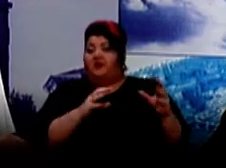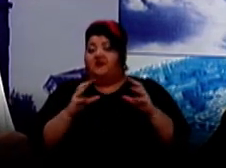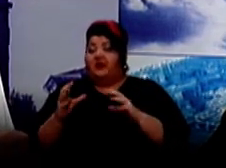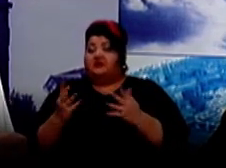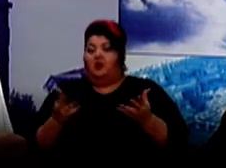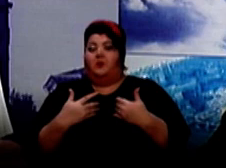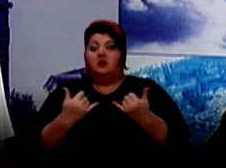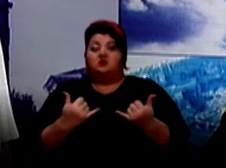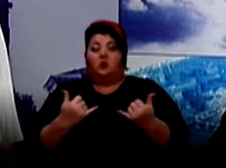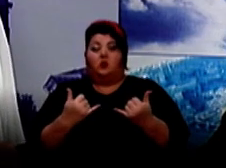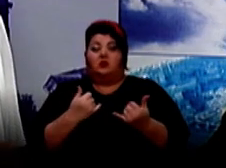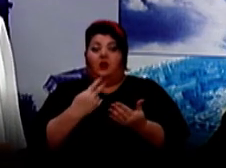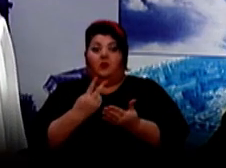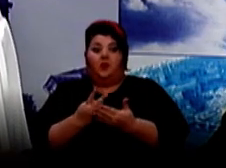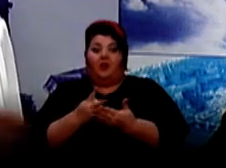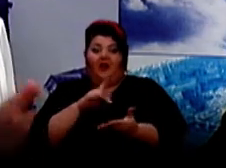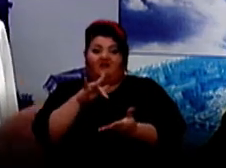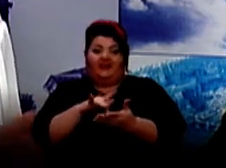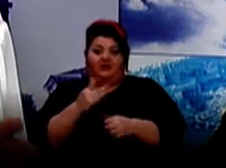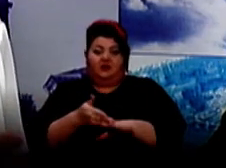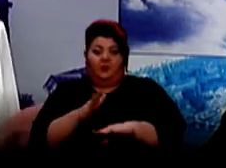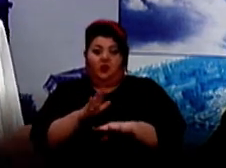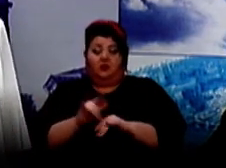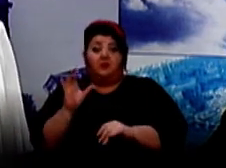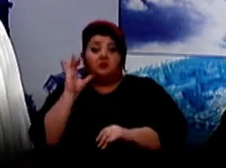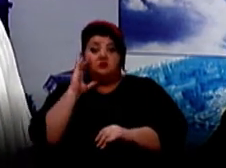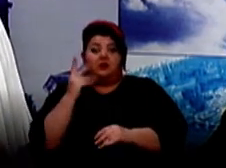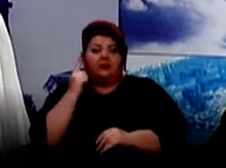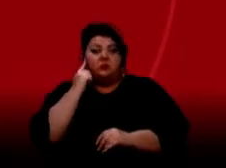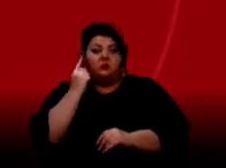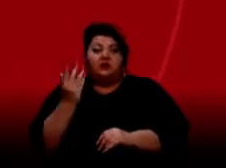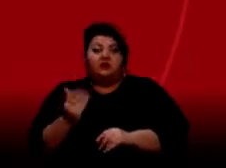сьогодні побували у центрі Полтави і ось послухаємо, які думки.